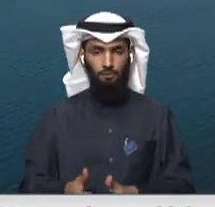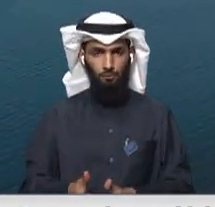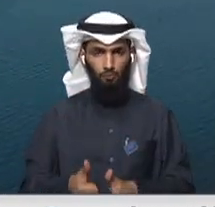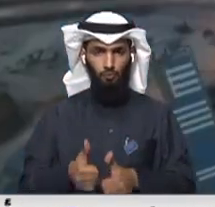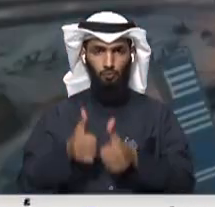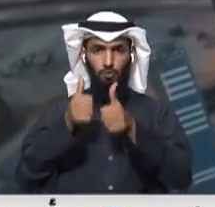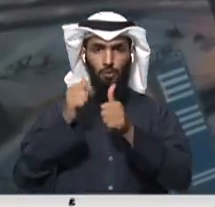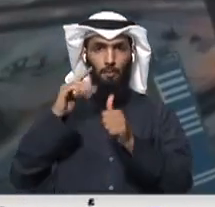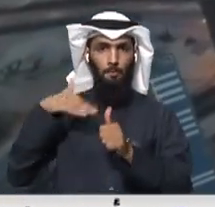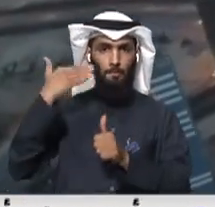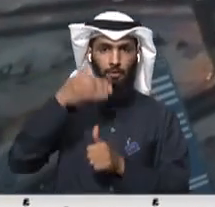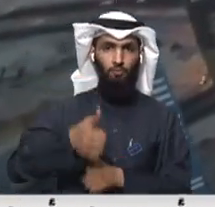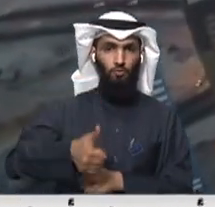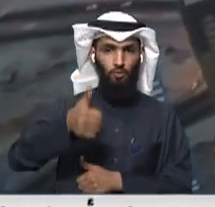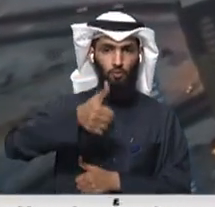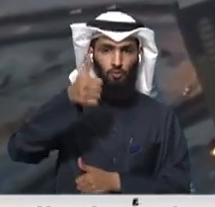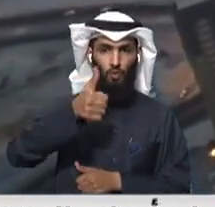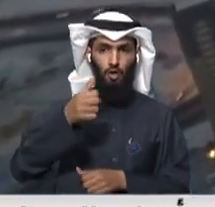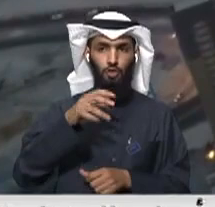امال البلدين